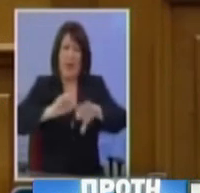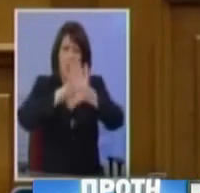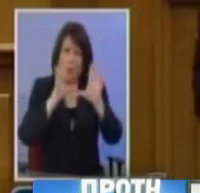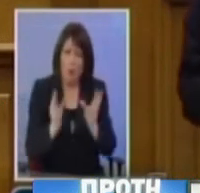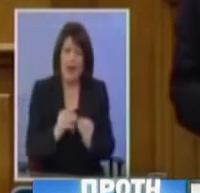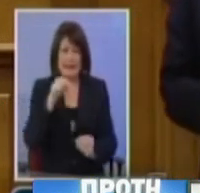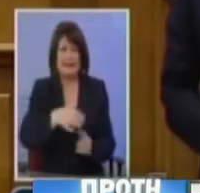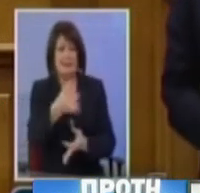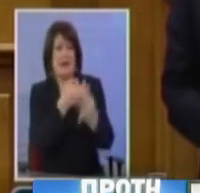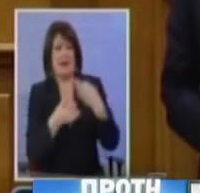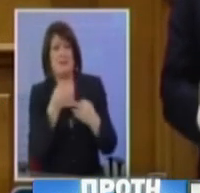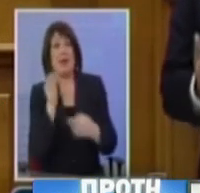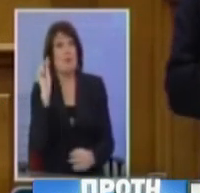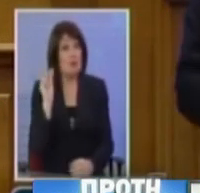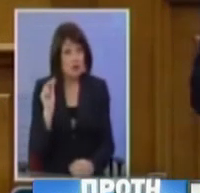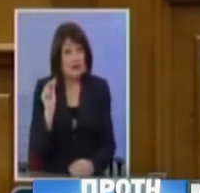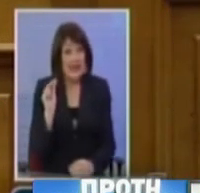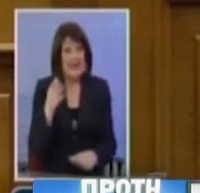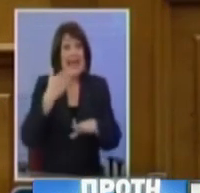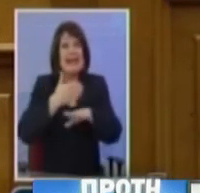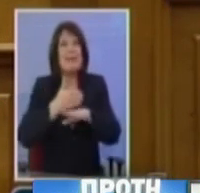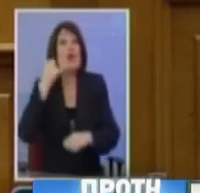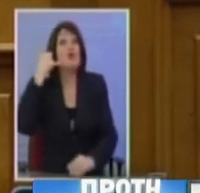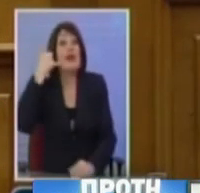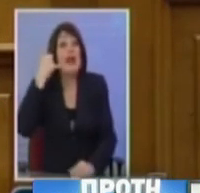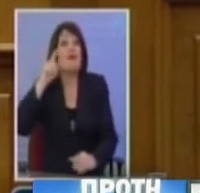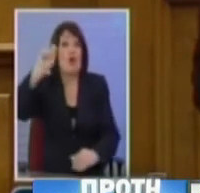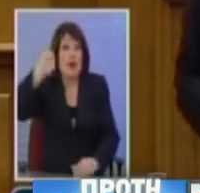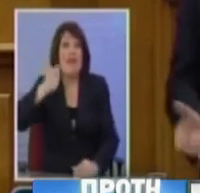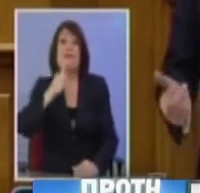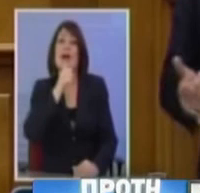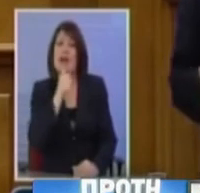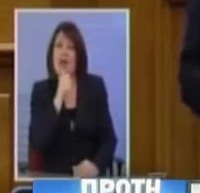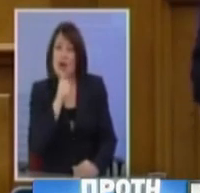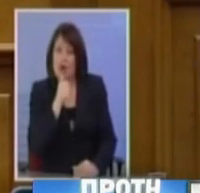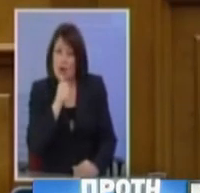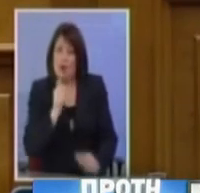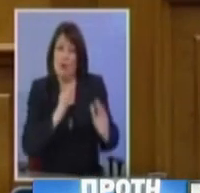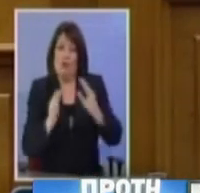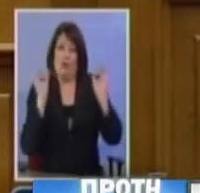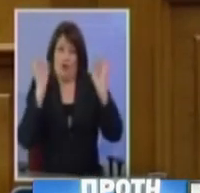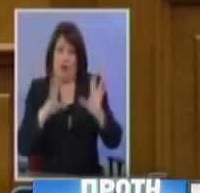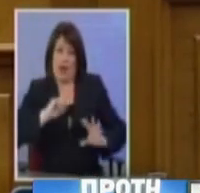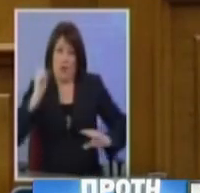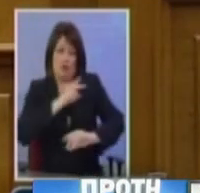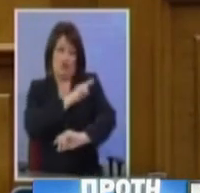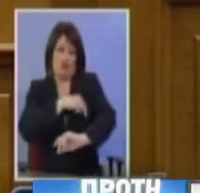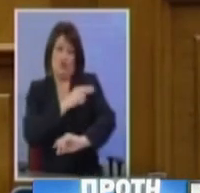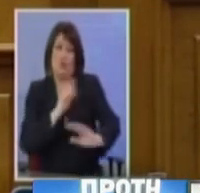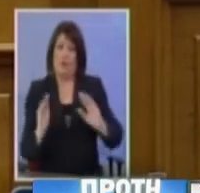ακούσαμε ότι έχει υποσχεθεί εγγυημένο τηλέφωνο, ρεύμα, νερό, παρήθαλψη δωρεάν για όλους.